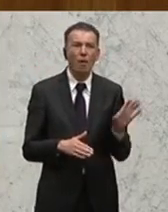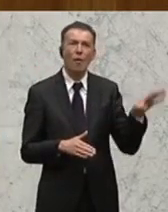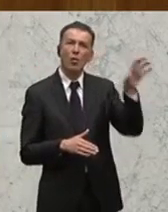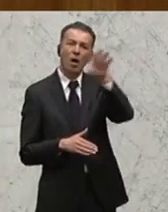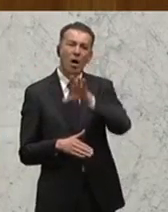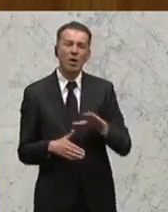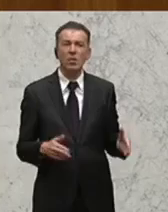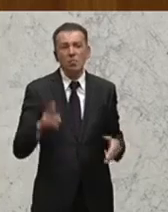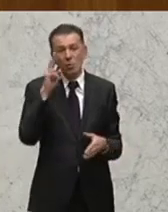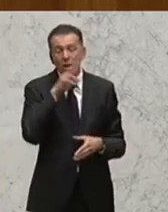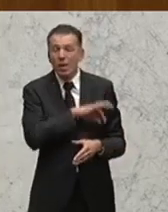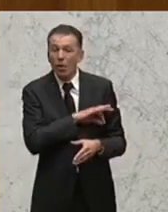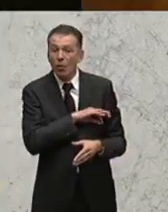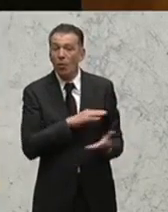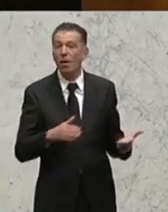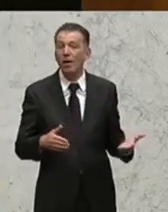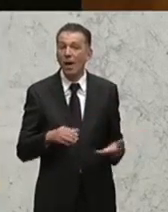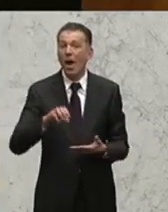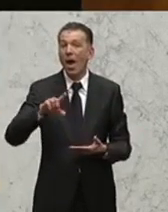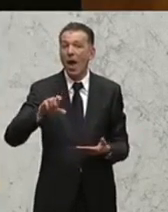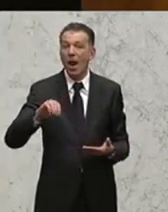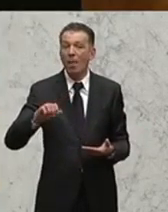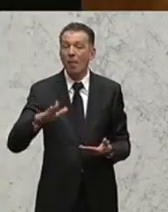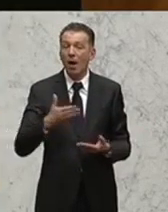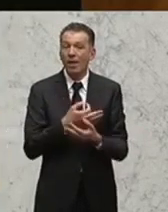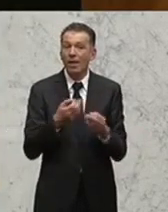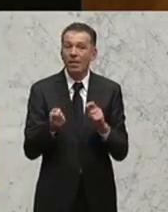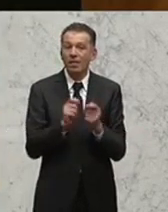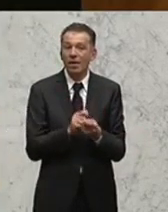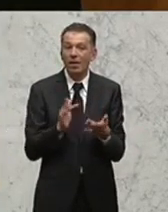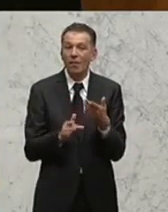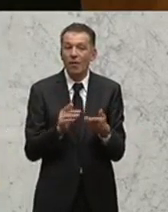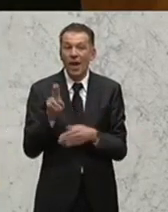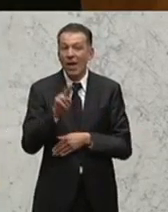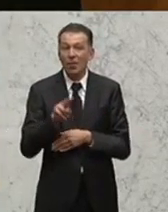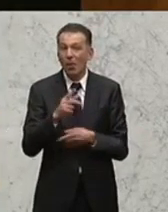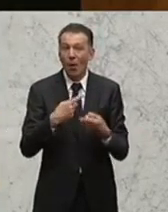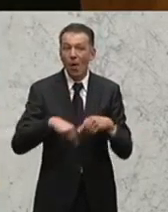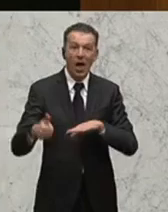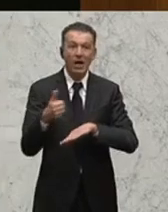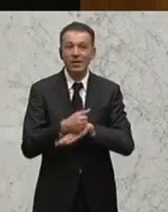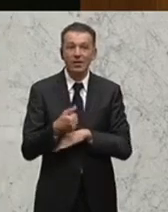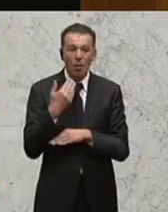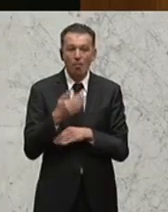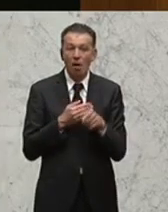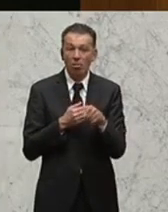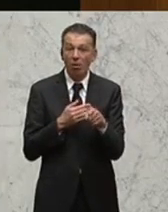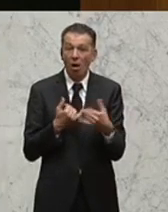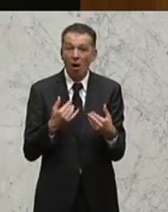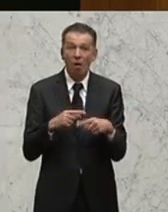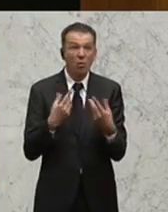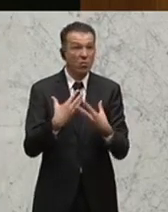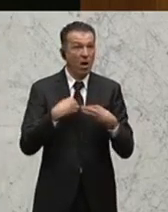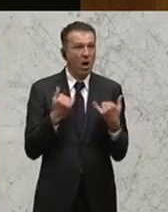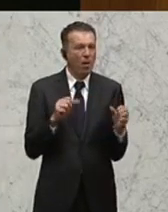Föderalismus, lieber Kollege Elmar, nicht etwas geändert worden? Vielleicht, weil es damals einen blauen Landeshauptmann gegeben hat, der uns ein Desaster sondergleichen hinterlassen hat.